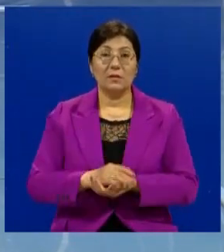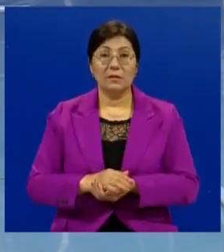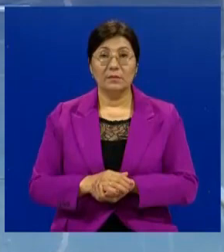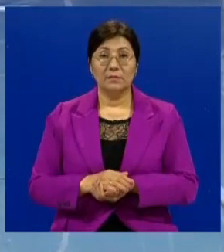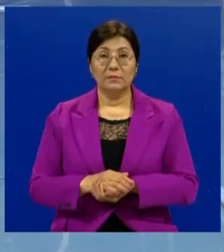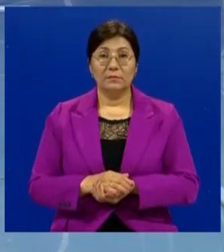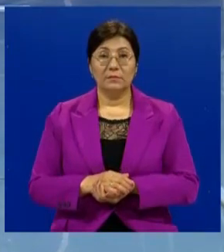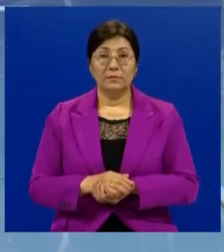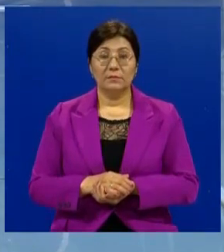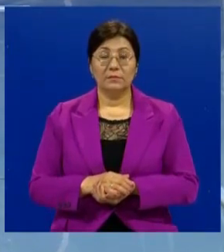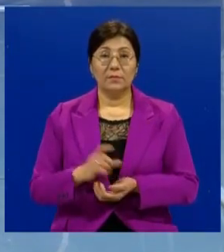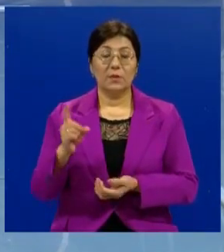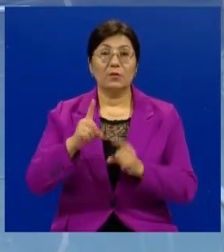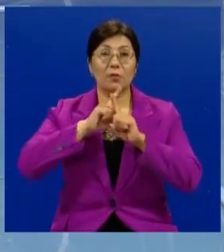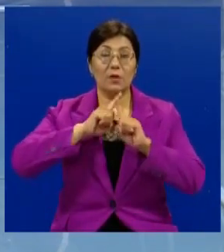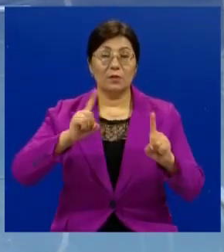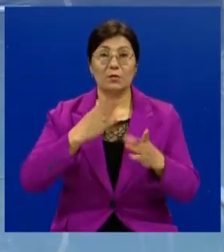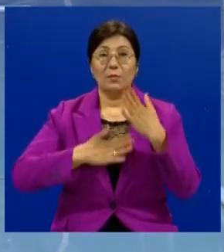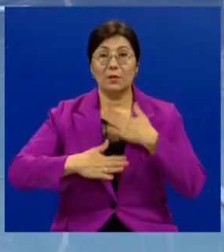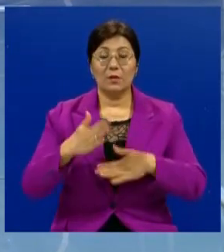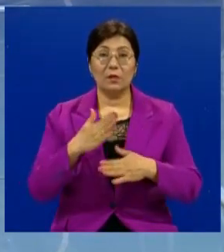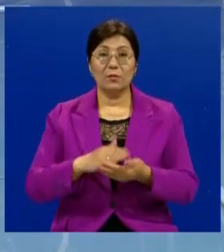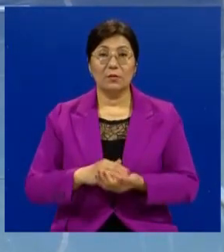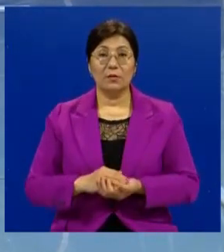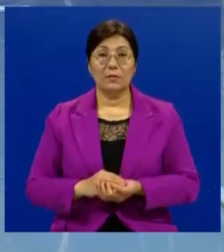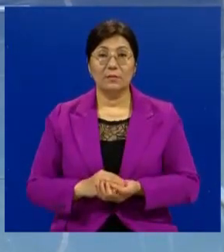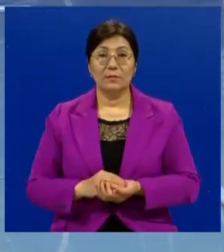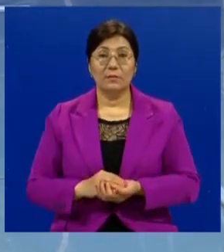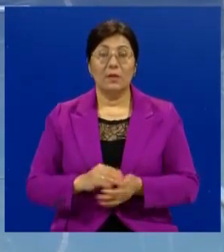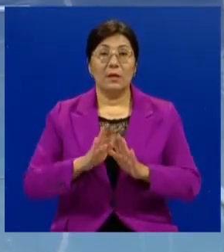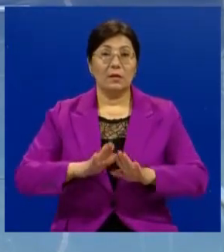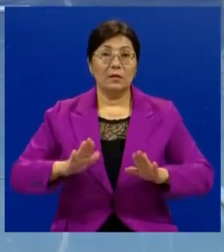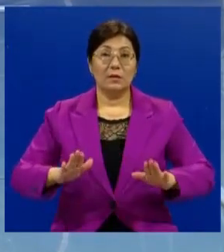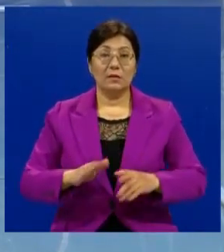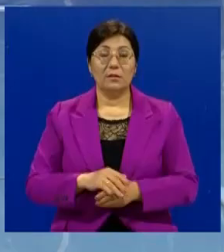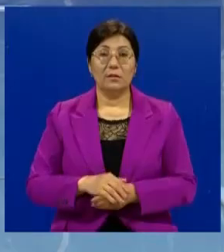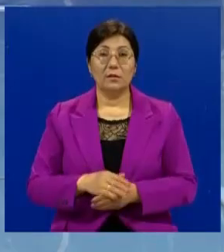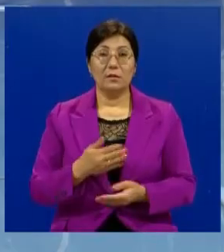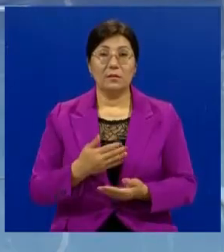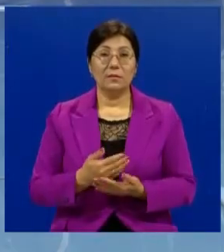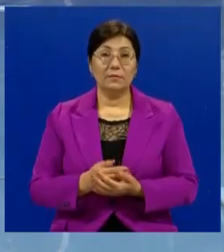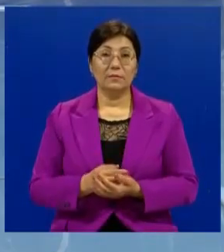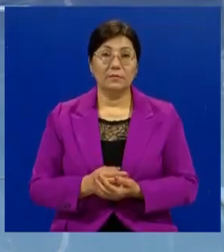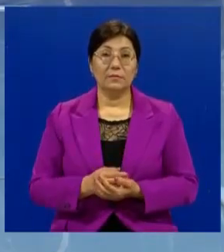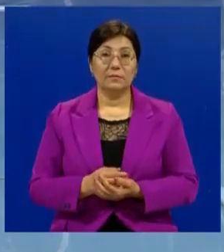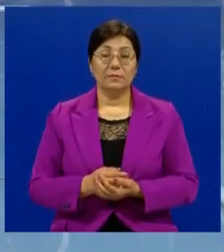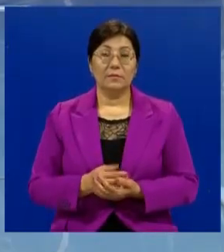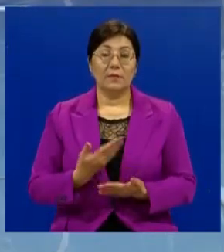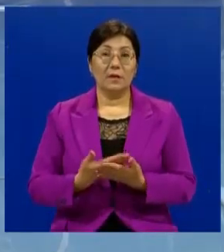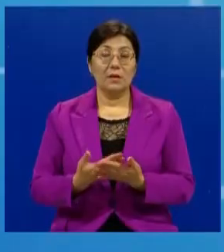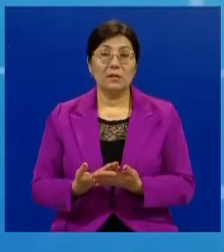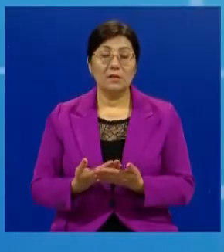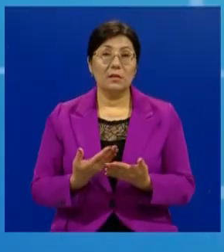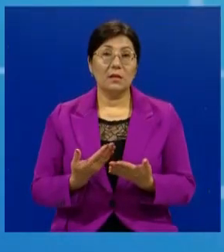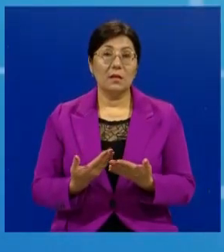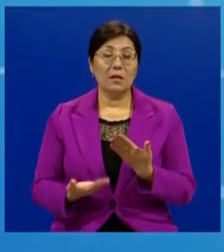И что особенно радует, вот дети, если туда приходят